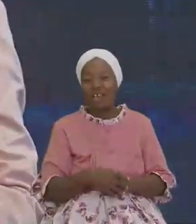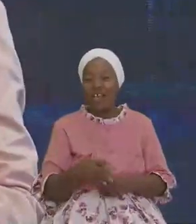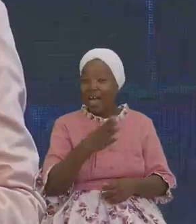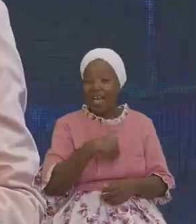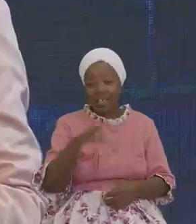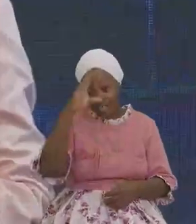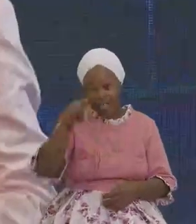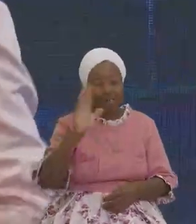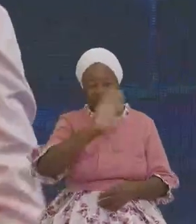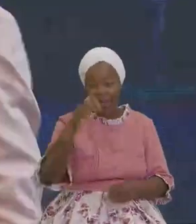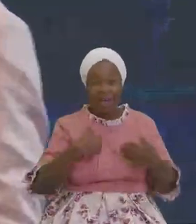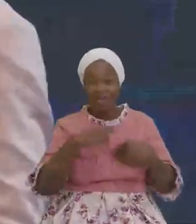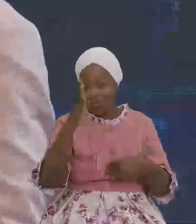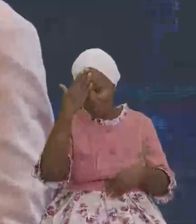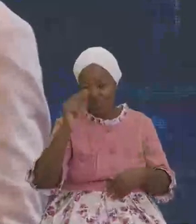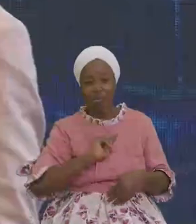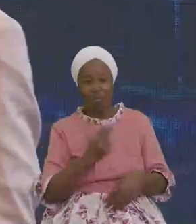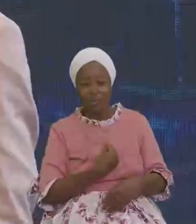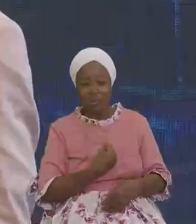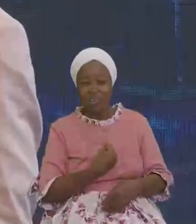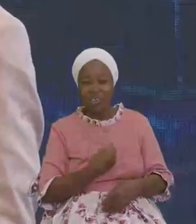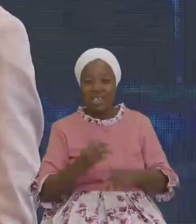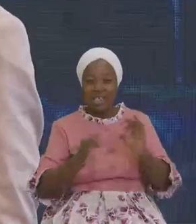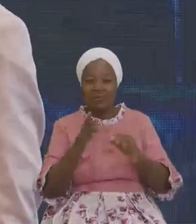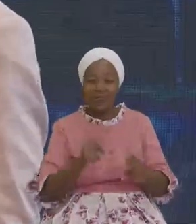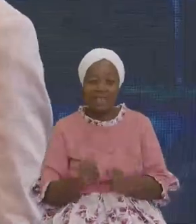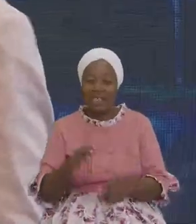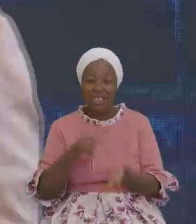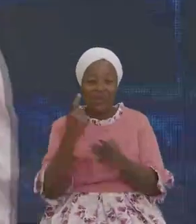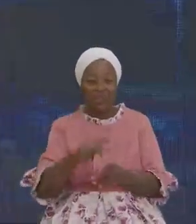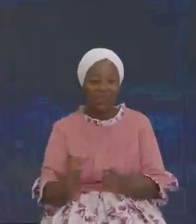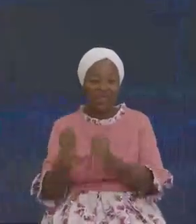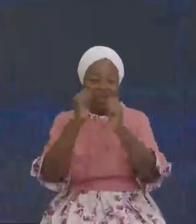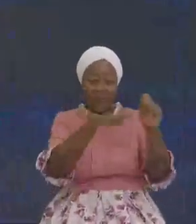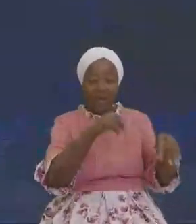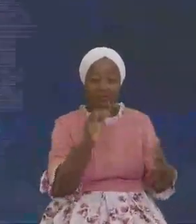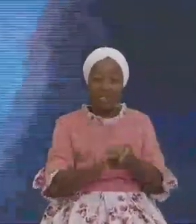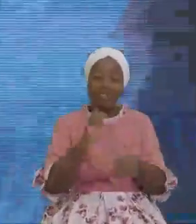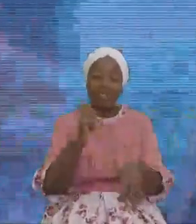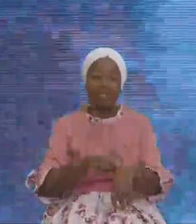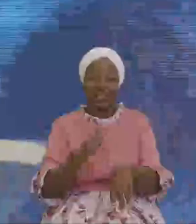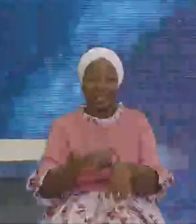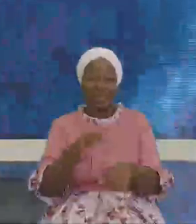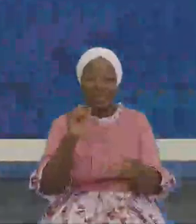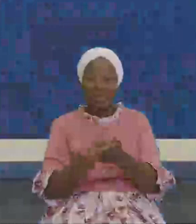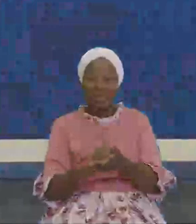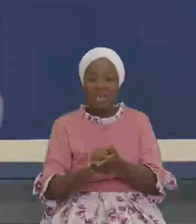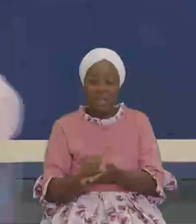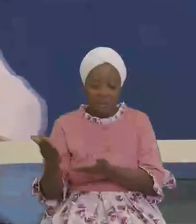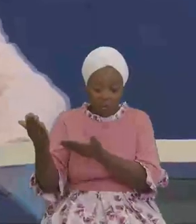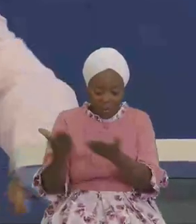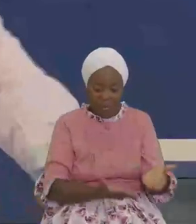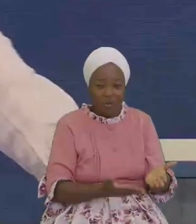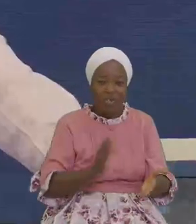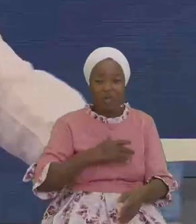me connaître. Et je ne vais jamais vous connaître. C'est le transfert de ce